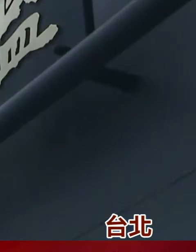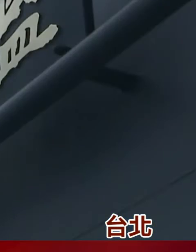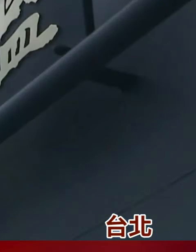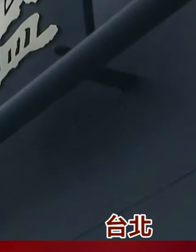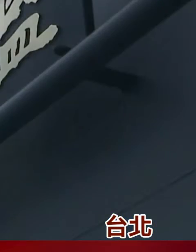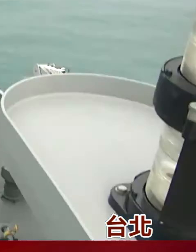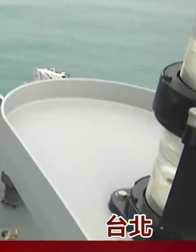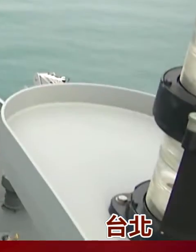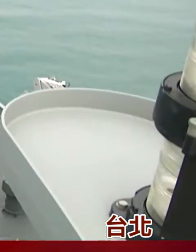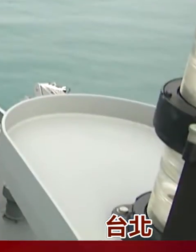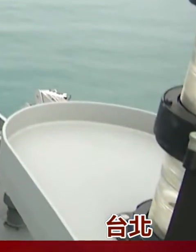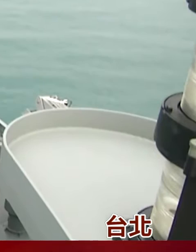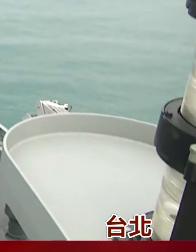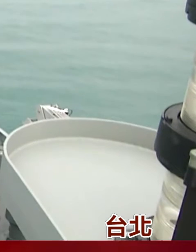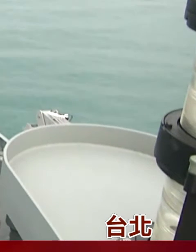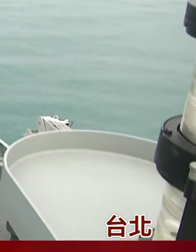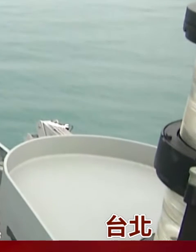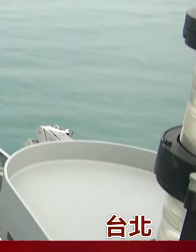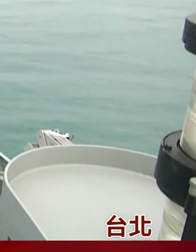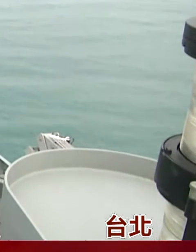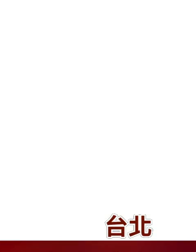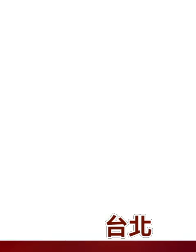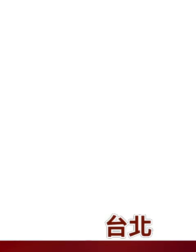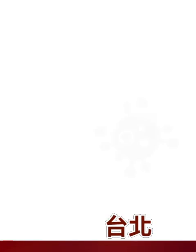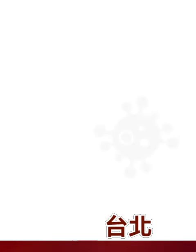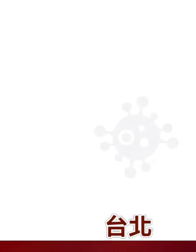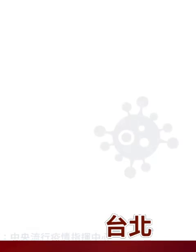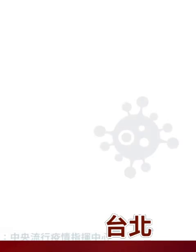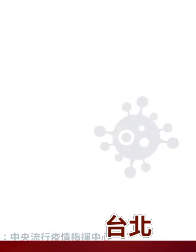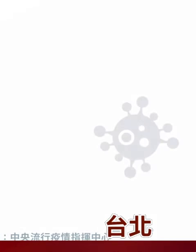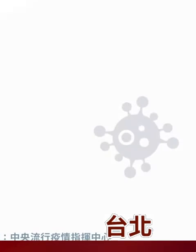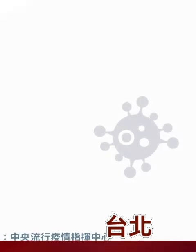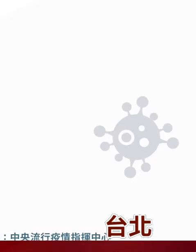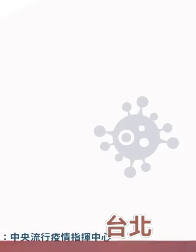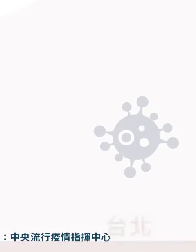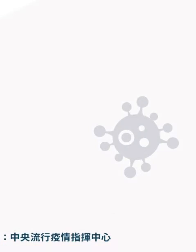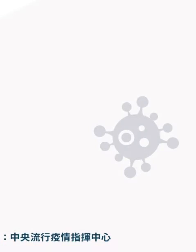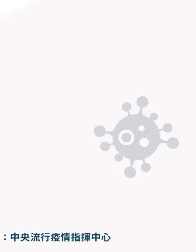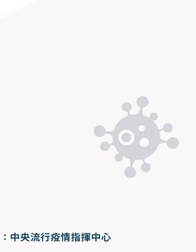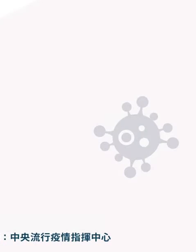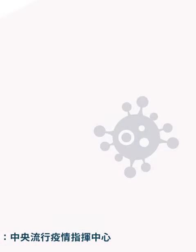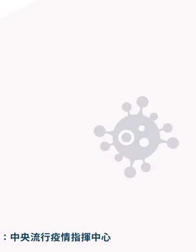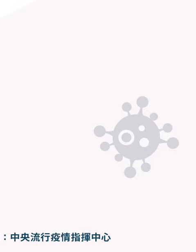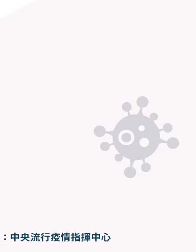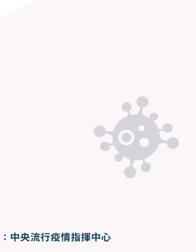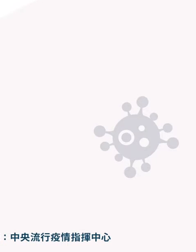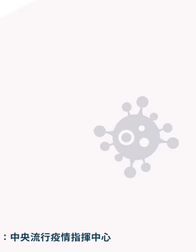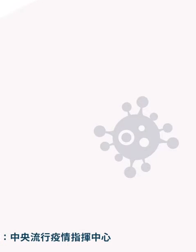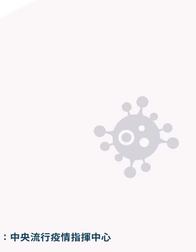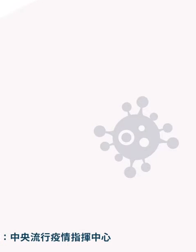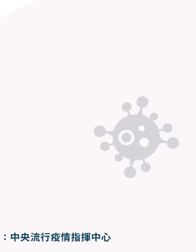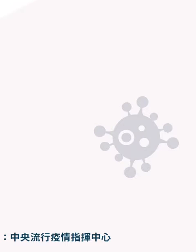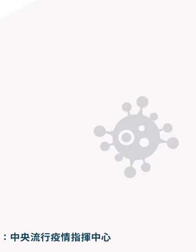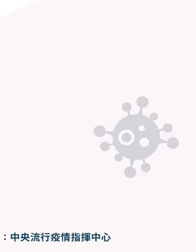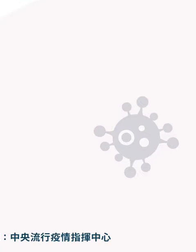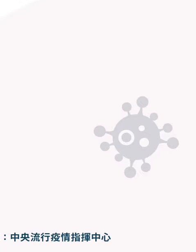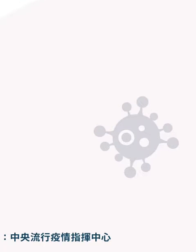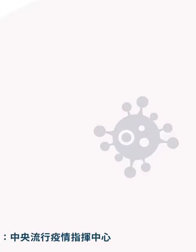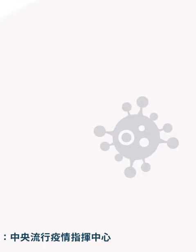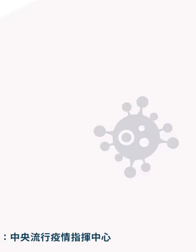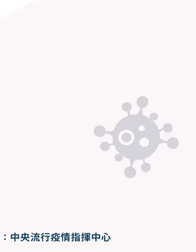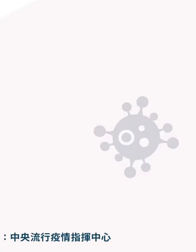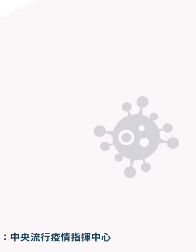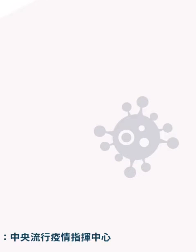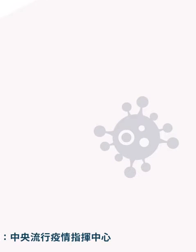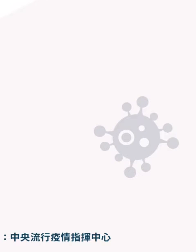敢吹嘅，今次文献调查结果未出来咧。坦率讲，吼，有36个核酸检测系阳性嘅确诊病例，那会发现有